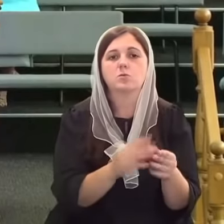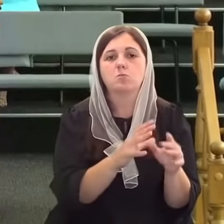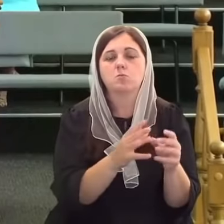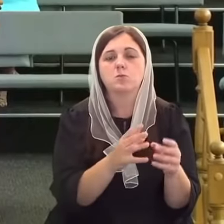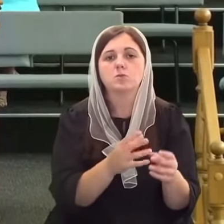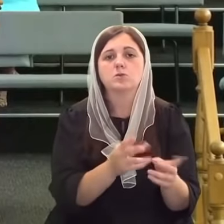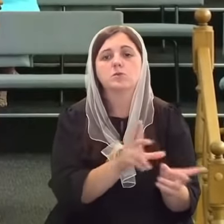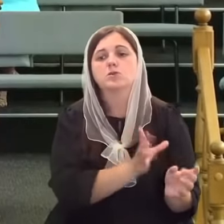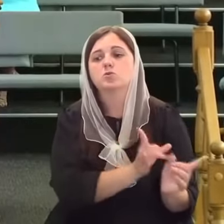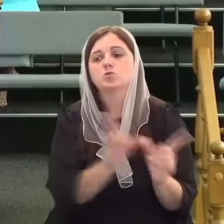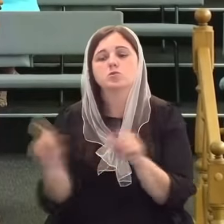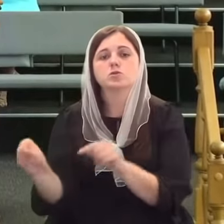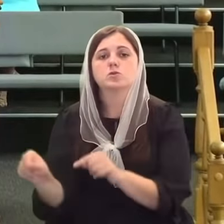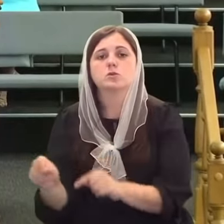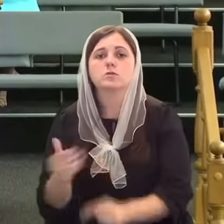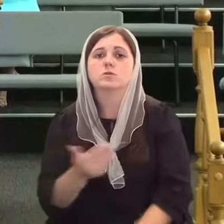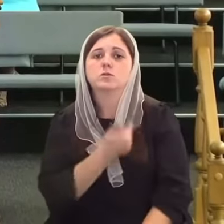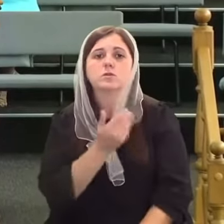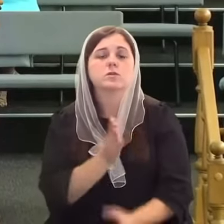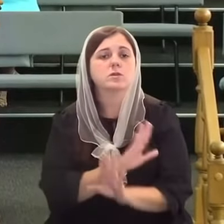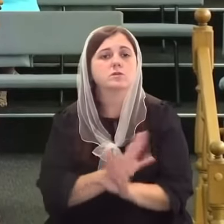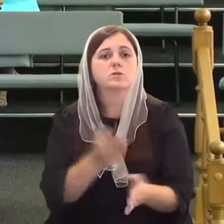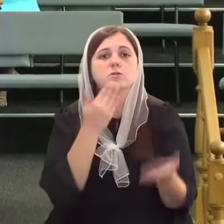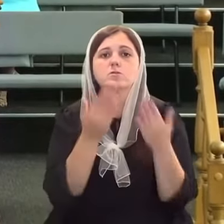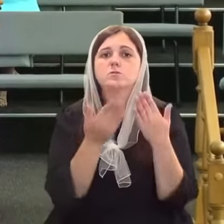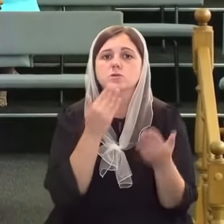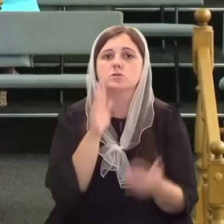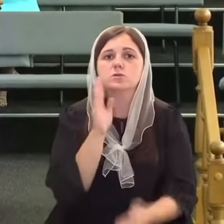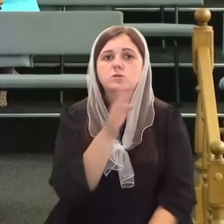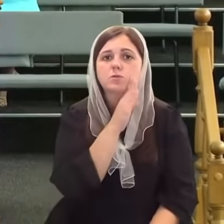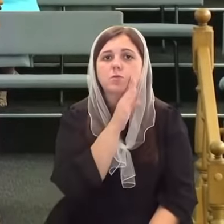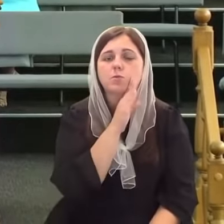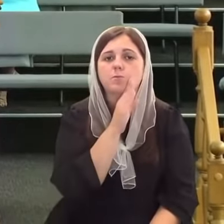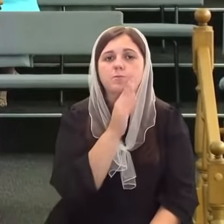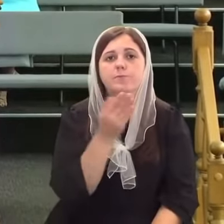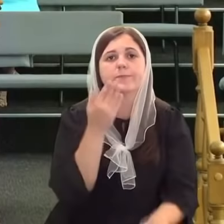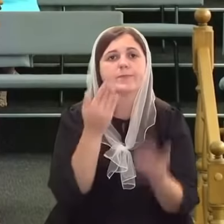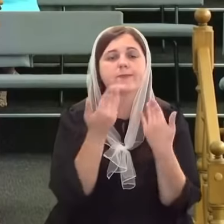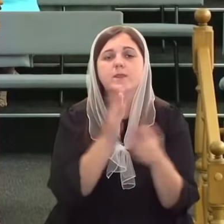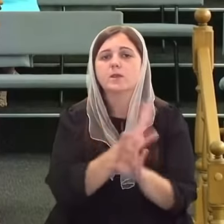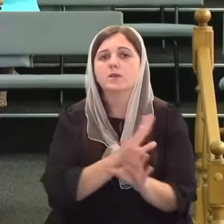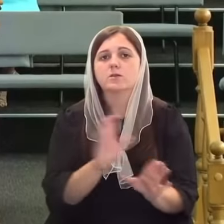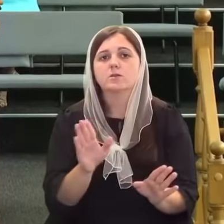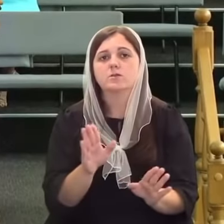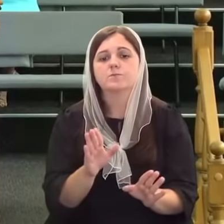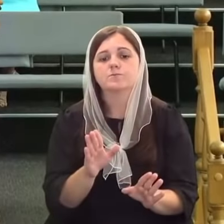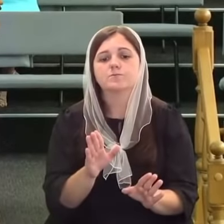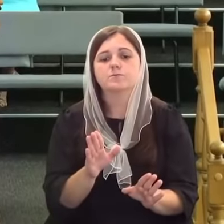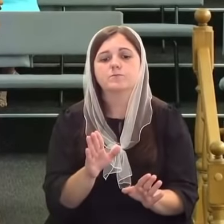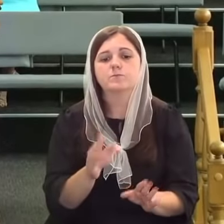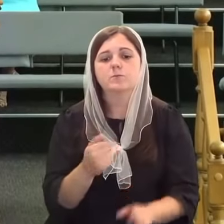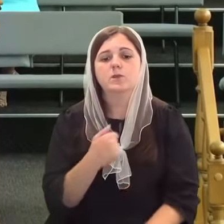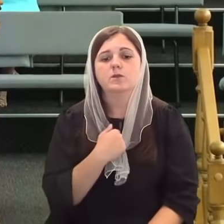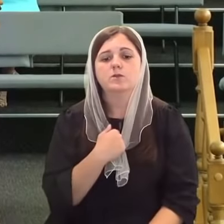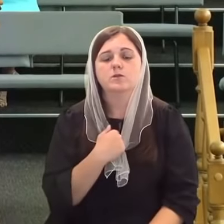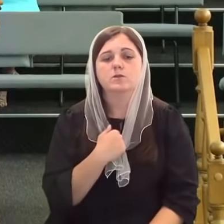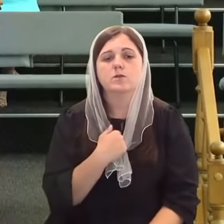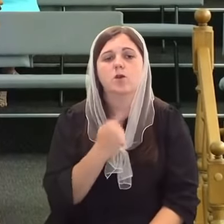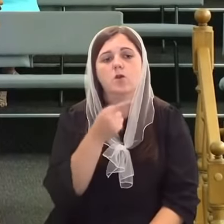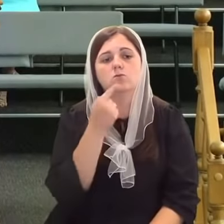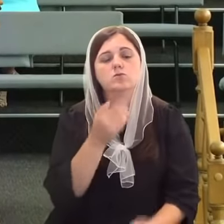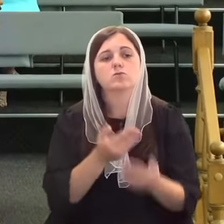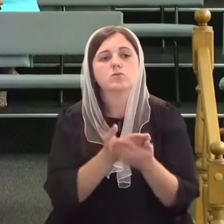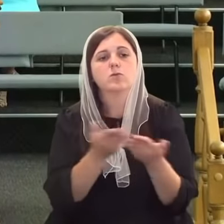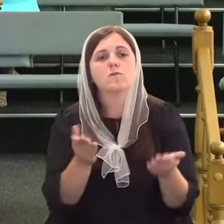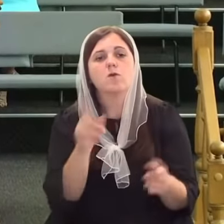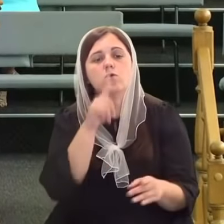в машину, уезжая, не хотя поговорить с мамой, не хотя поговорить с отцом. Я обращаюсь к вам, молодые люди,